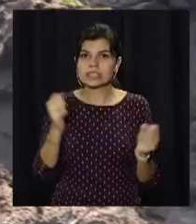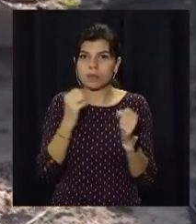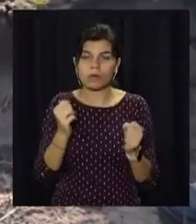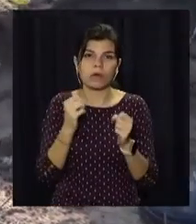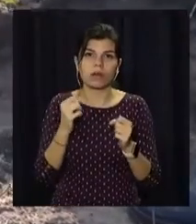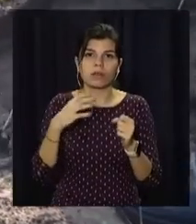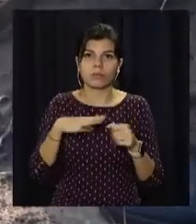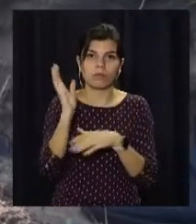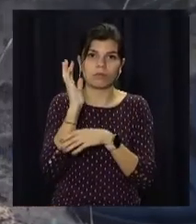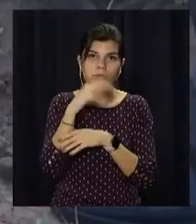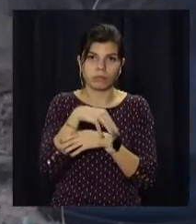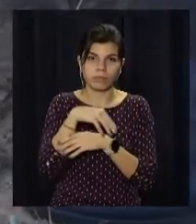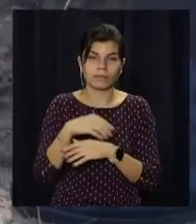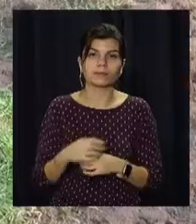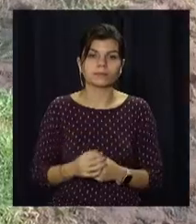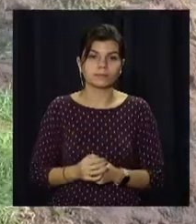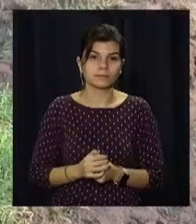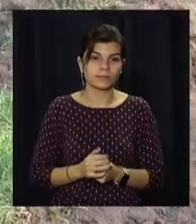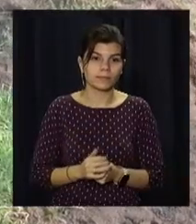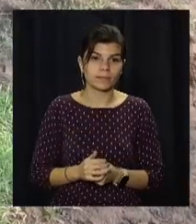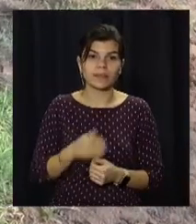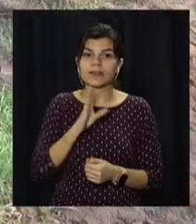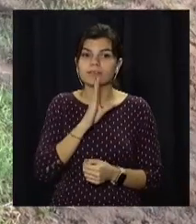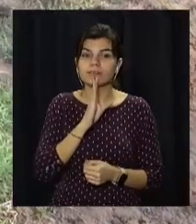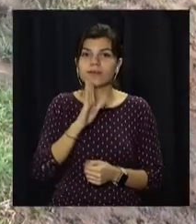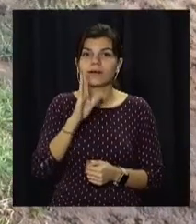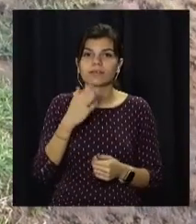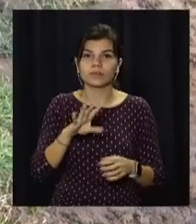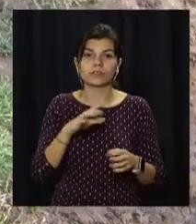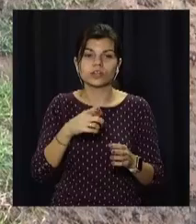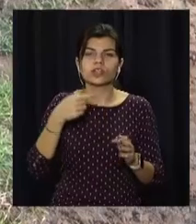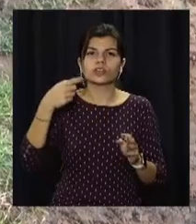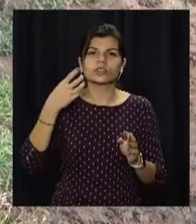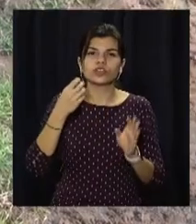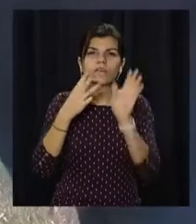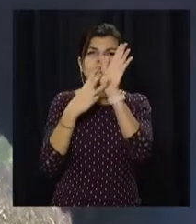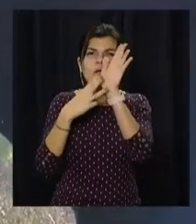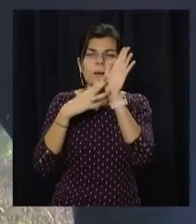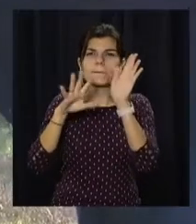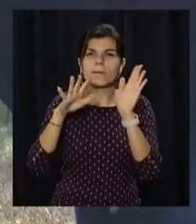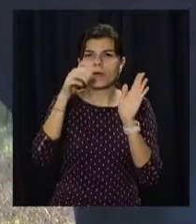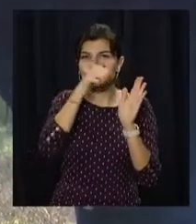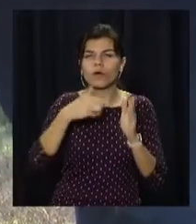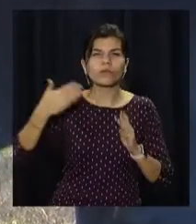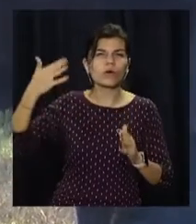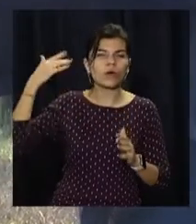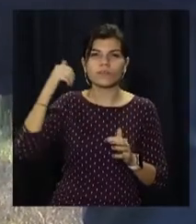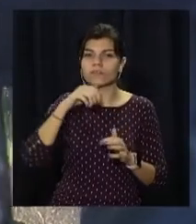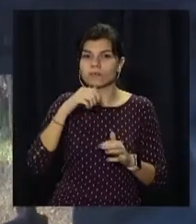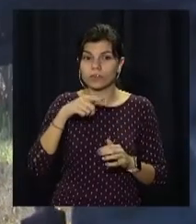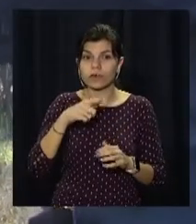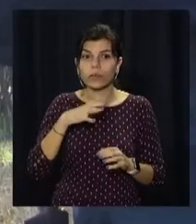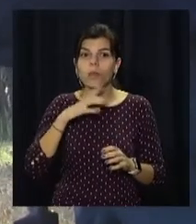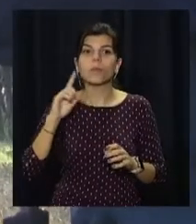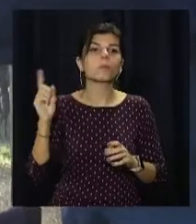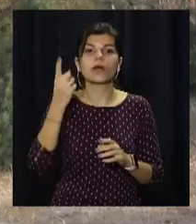якраз не витолкнули. Вікторія працює в лісництві ще з 1985-го. У той рік саме тут вперше